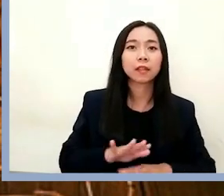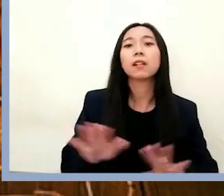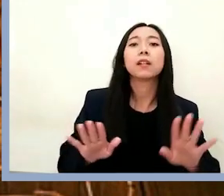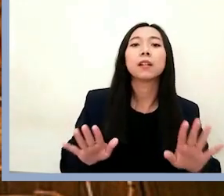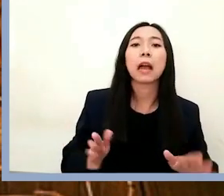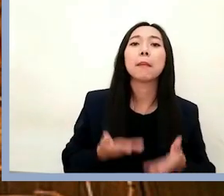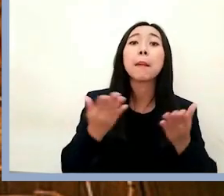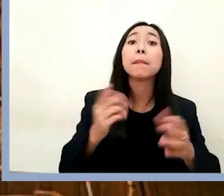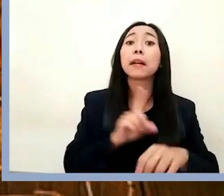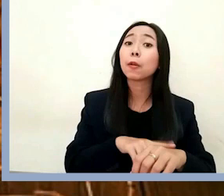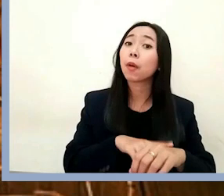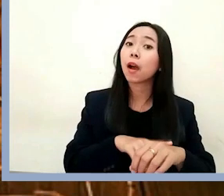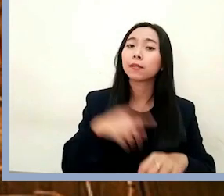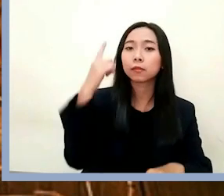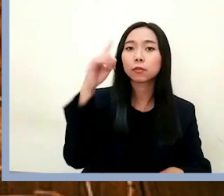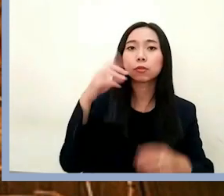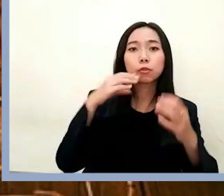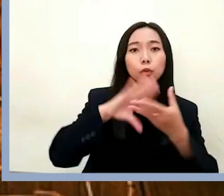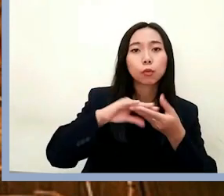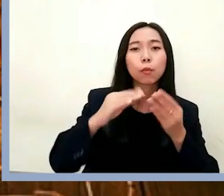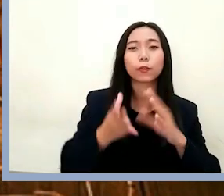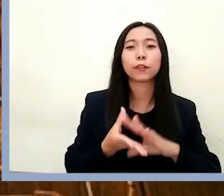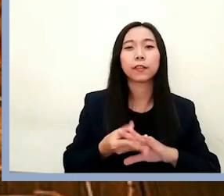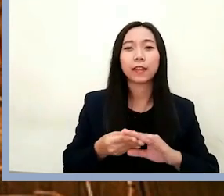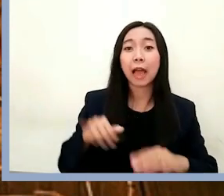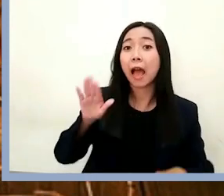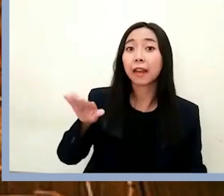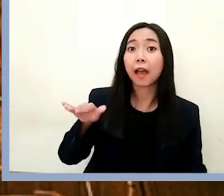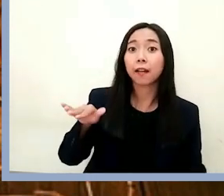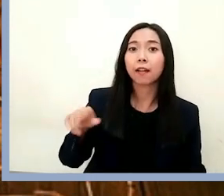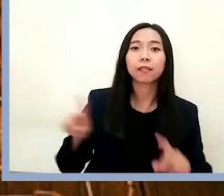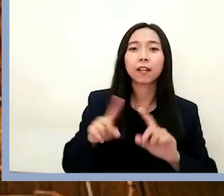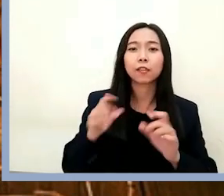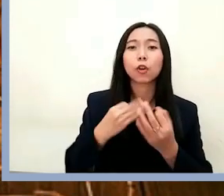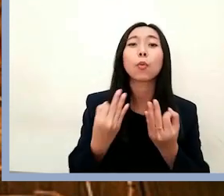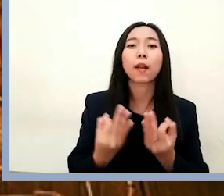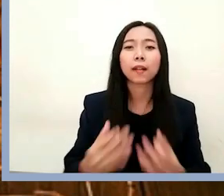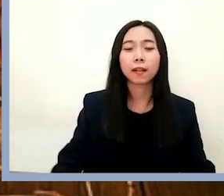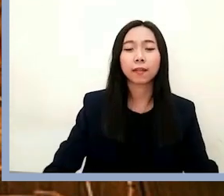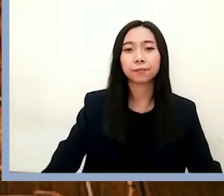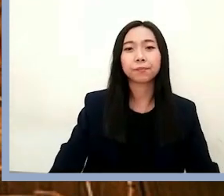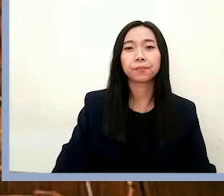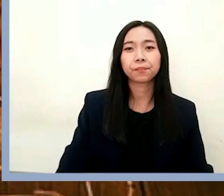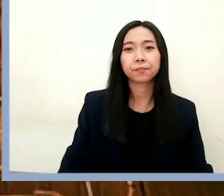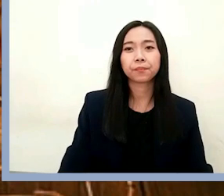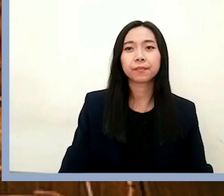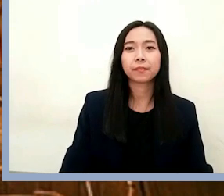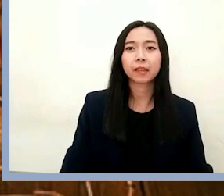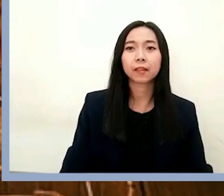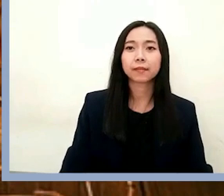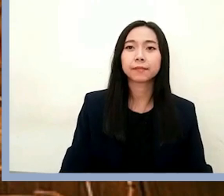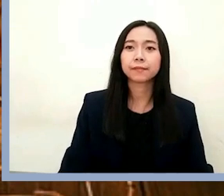hati dan waktu untuk bercengkrama dengan anggota keluarga yaitu anak-anaknya maka saudara